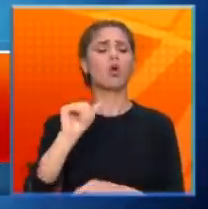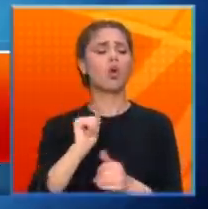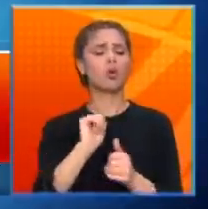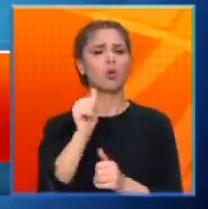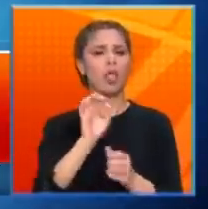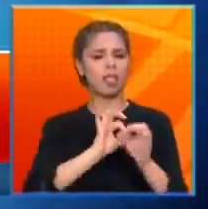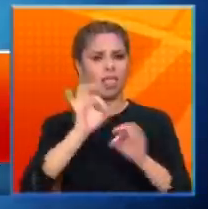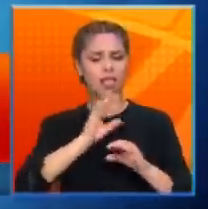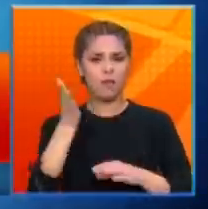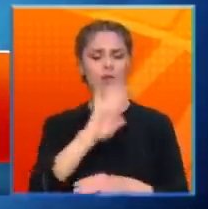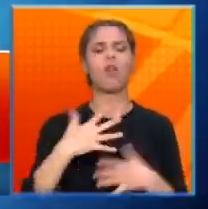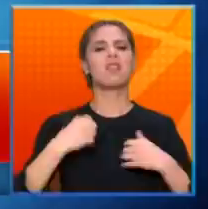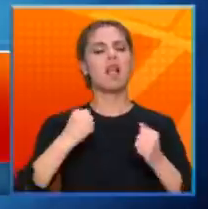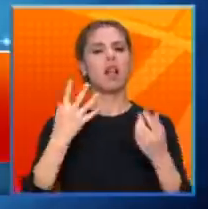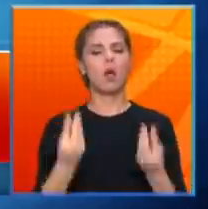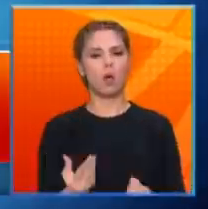ardından sağlığına kavuştu.